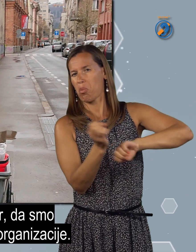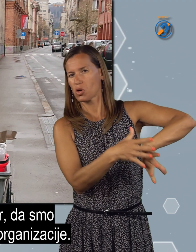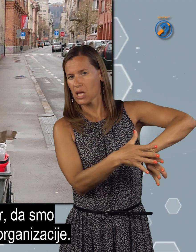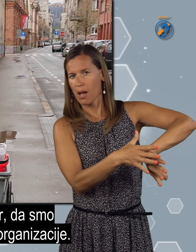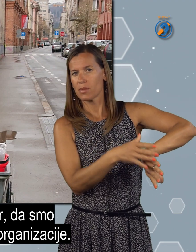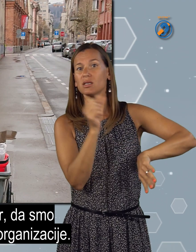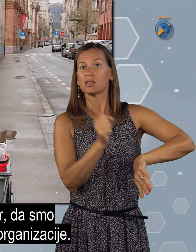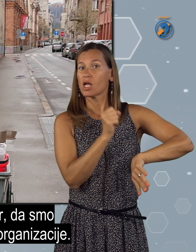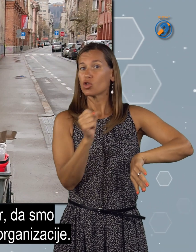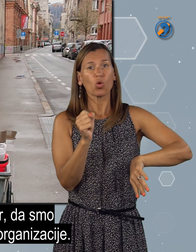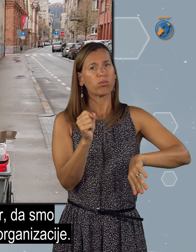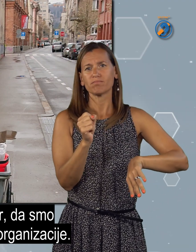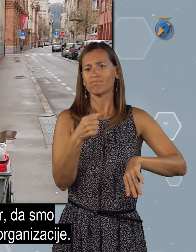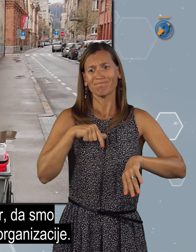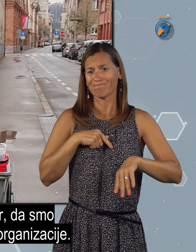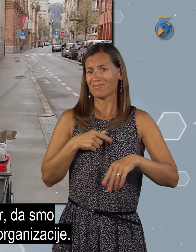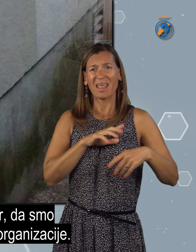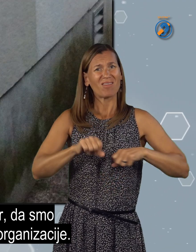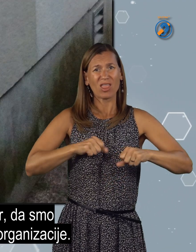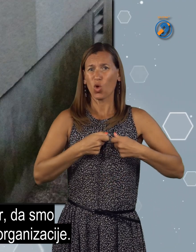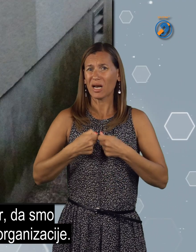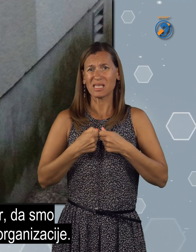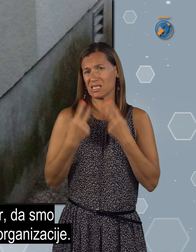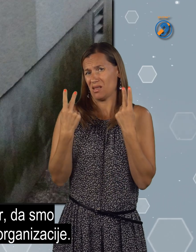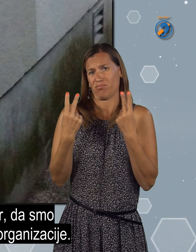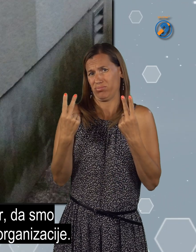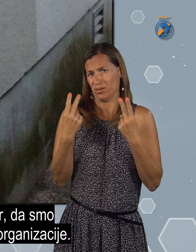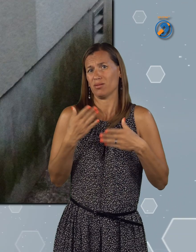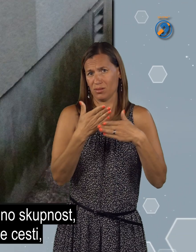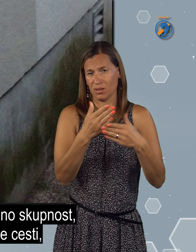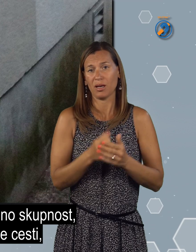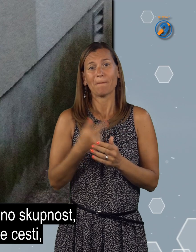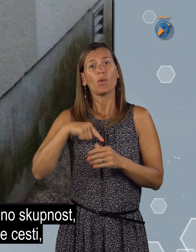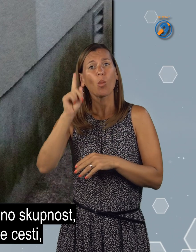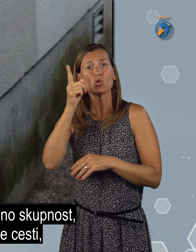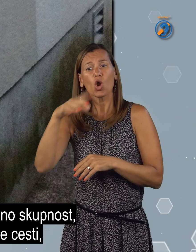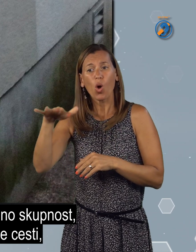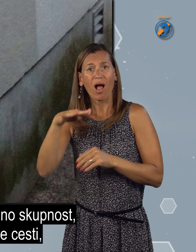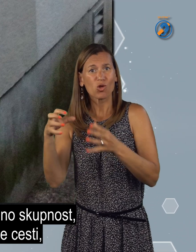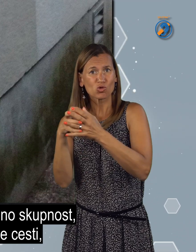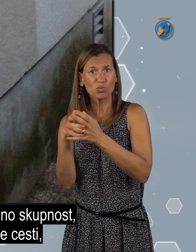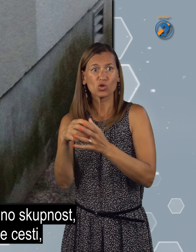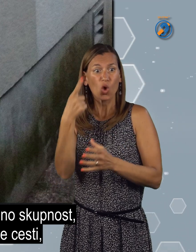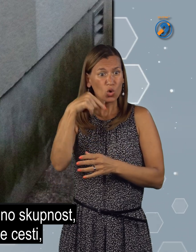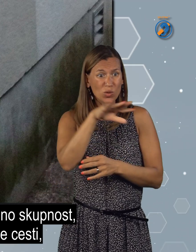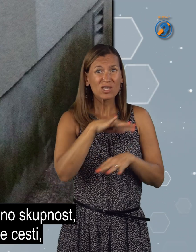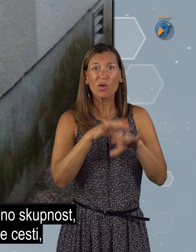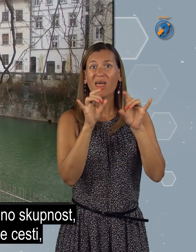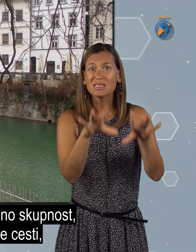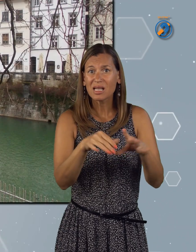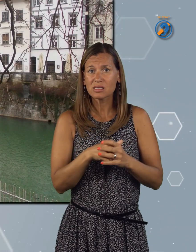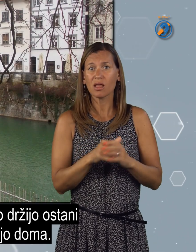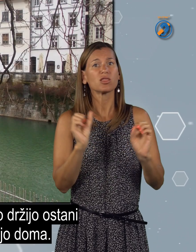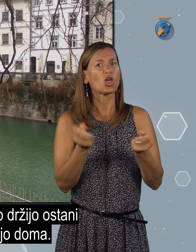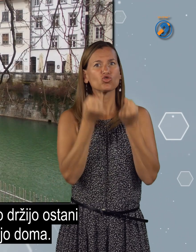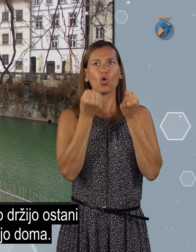in pozabljeni in da v bistvu smo ključne nevladne organizacije. Smo opozorili lokalno skupnost, da so ljudje na